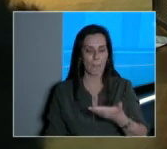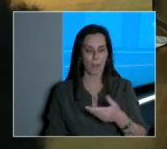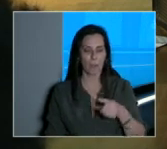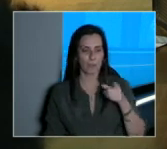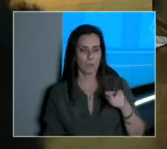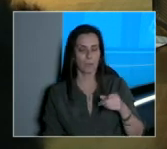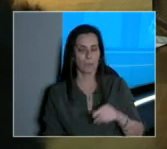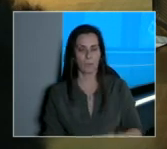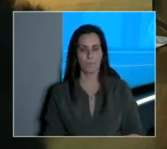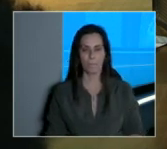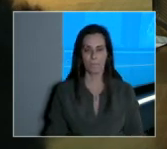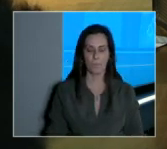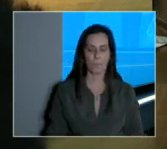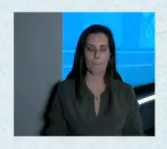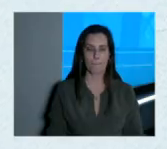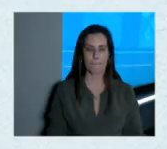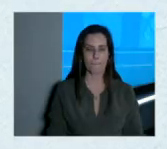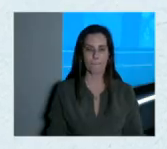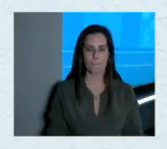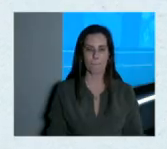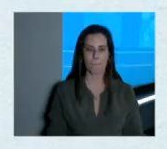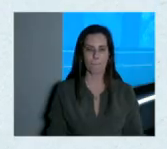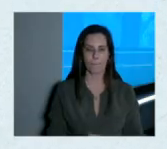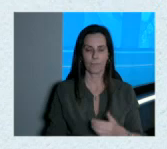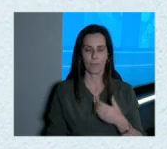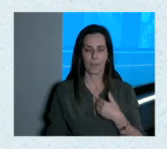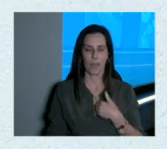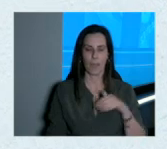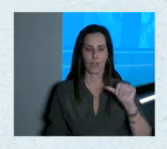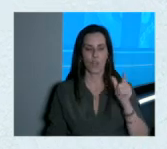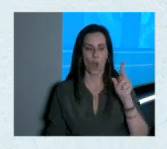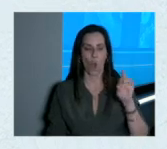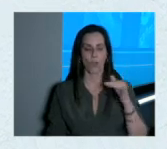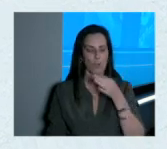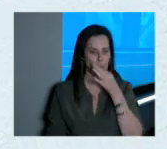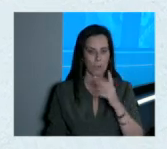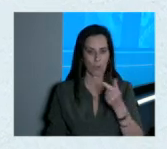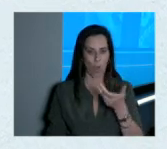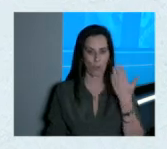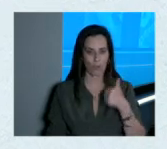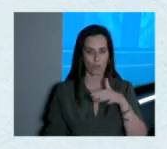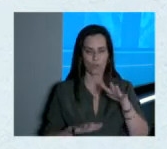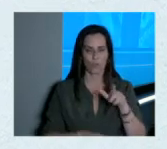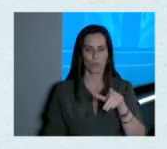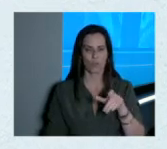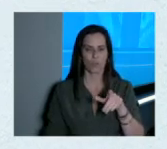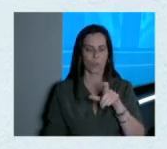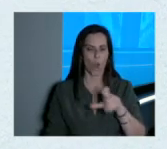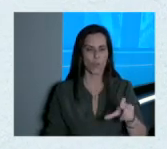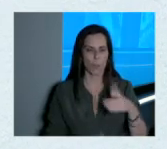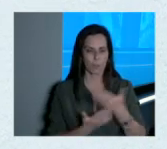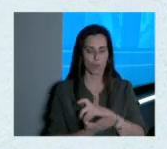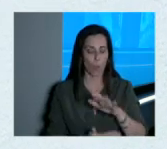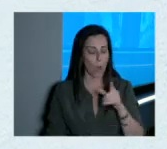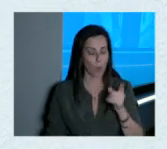לחיים נורמליים נפגעו. כן. אני אורי שווימר מכיתת את 2, ואני שואל, אם לא היה ראש ממשלה שמואשם עם כתבי אישום, האם